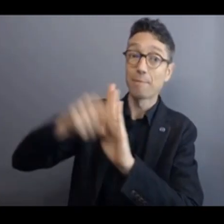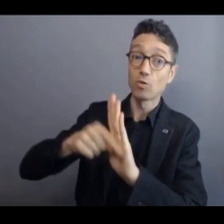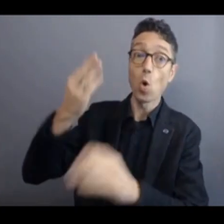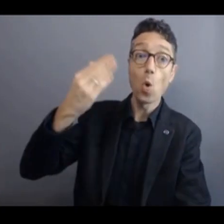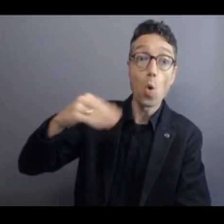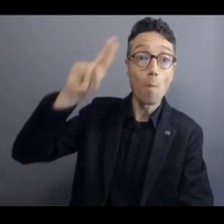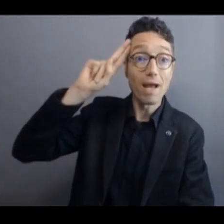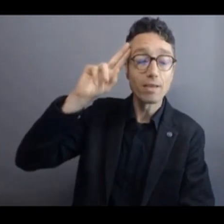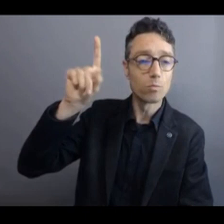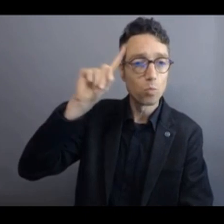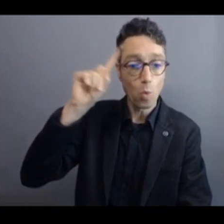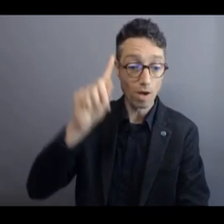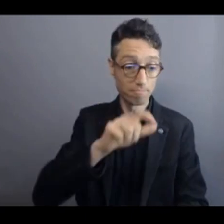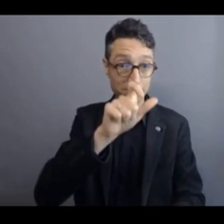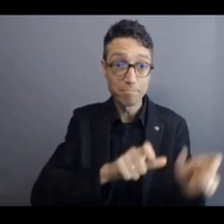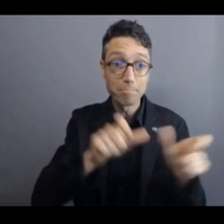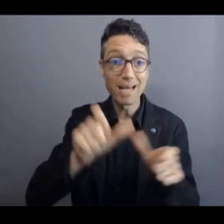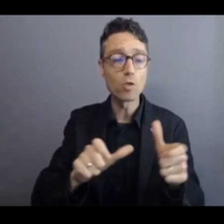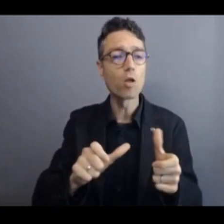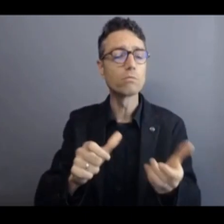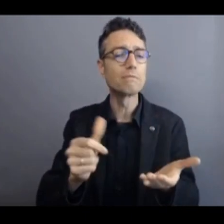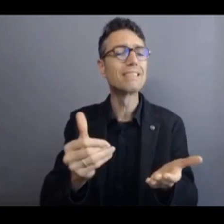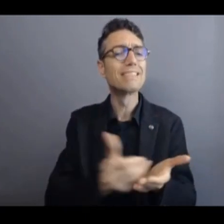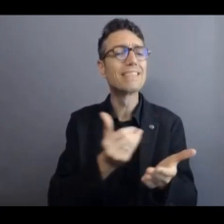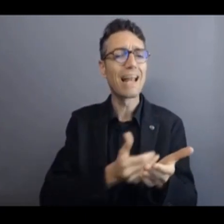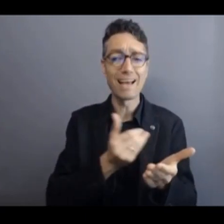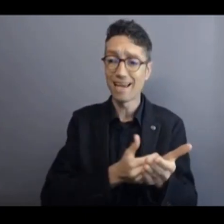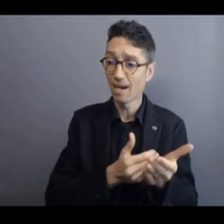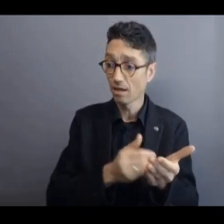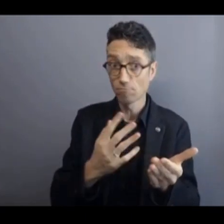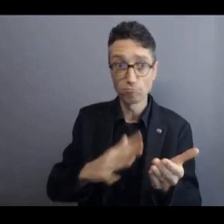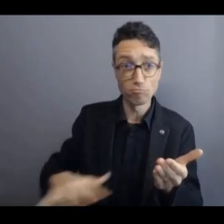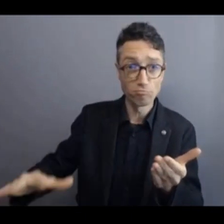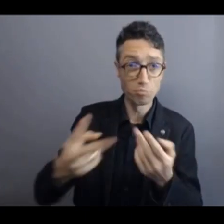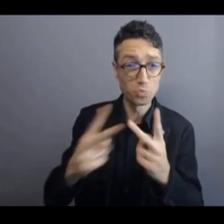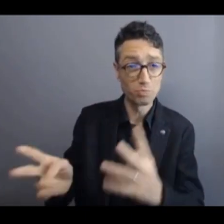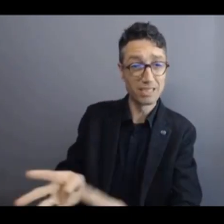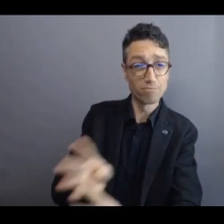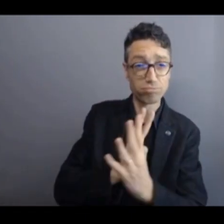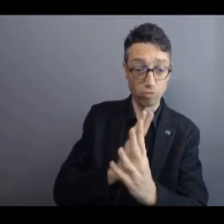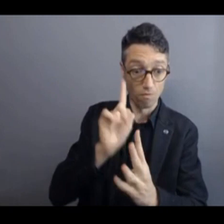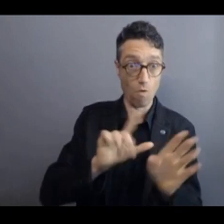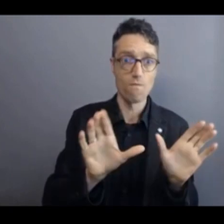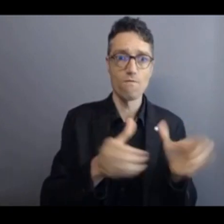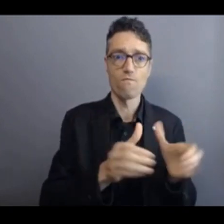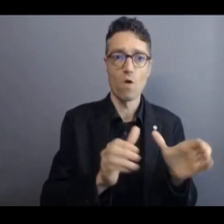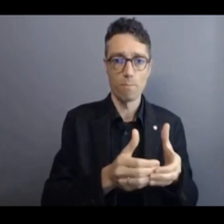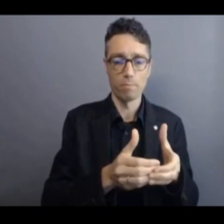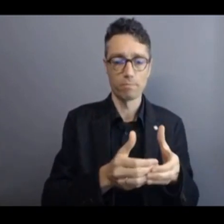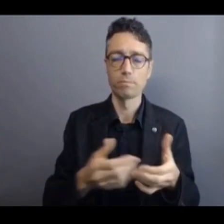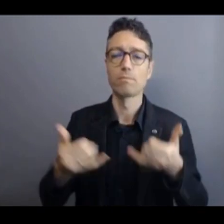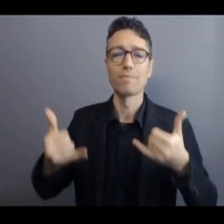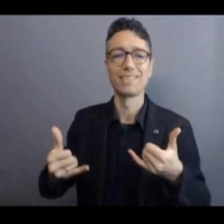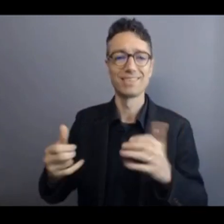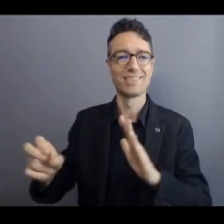contact avec le public. Alors dans les transports, on a des entreprises qui se sont déjà engagées depuis très longtemps dans la formation